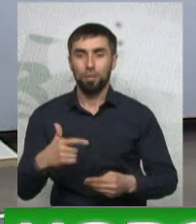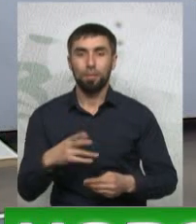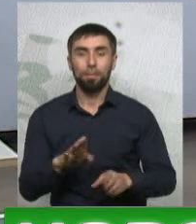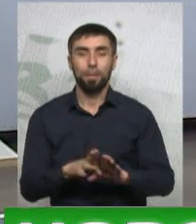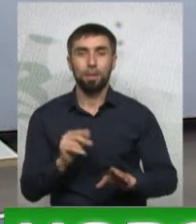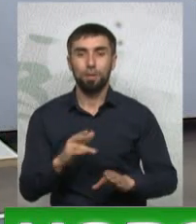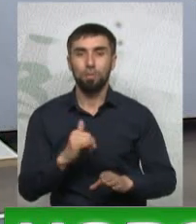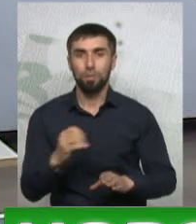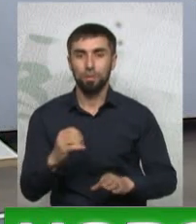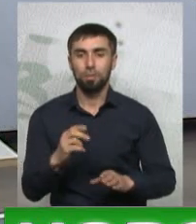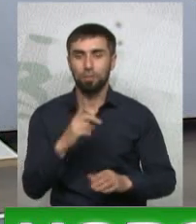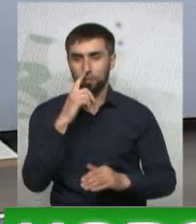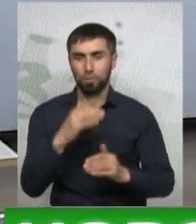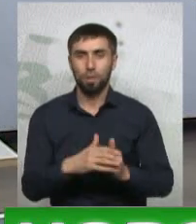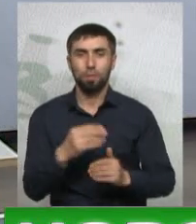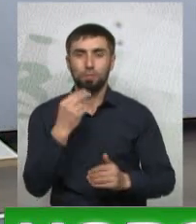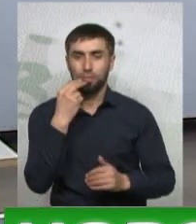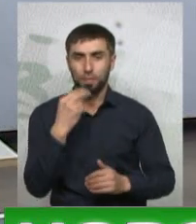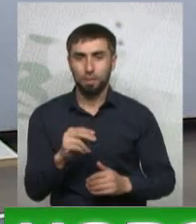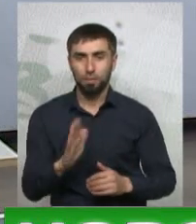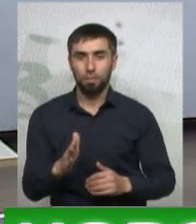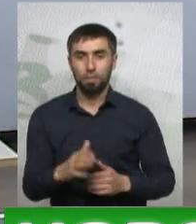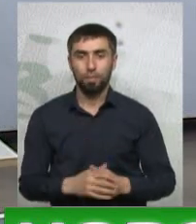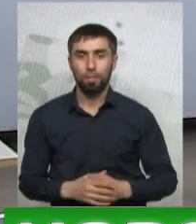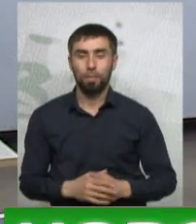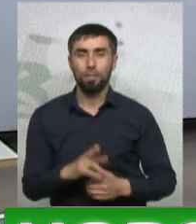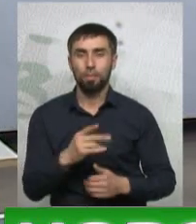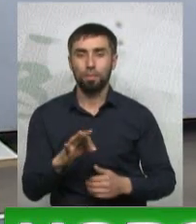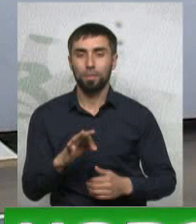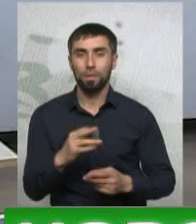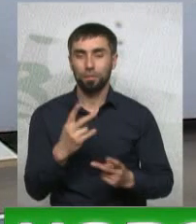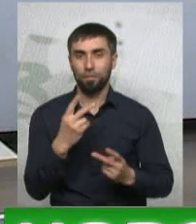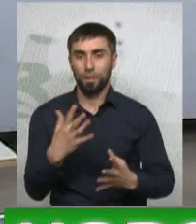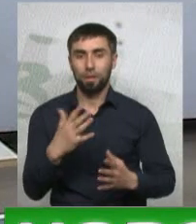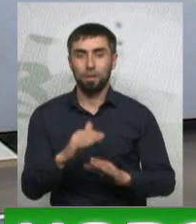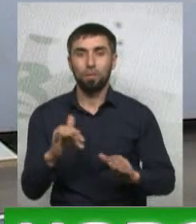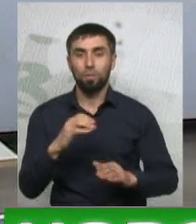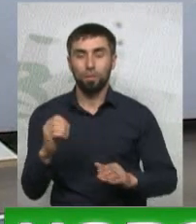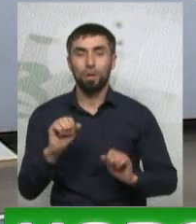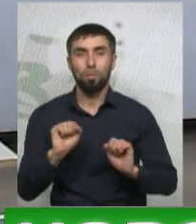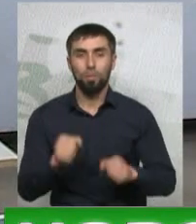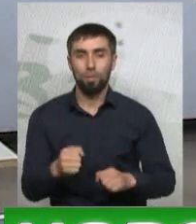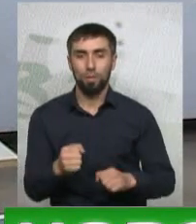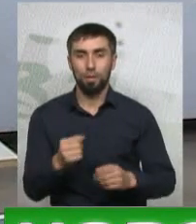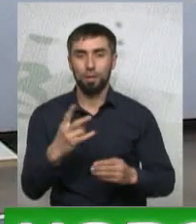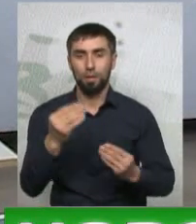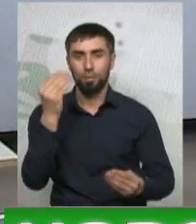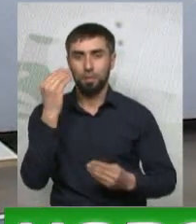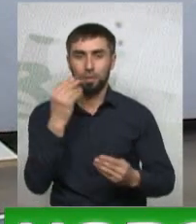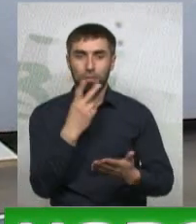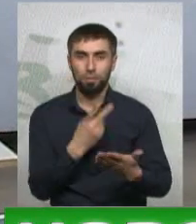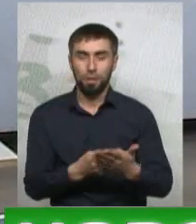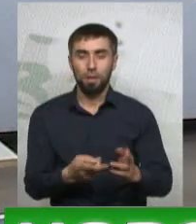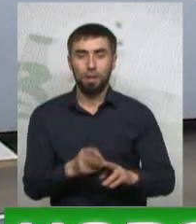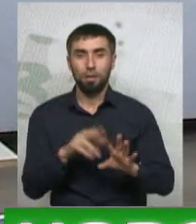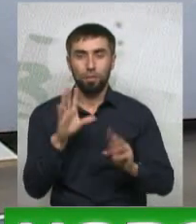уже более качественно, более как-то наглядно дети уже смогут на примере просмотреть